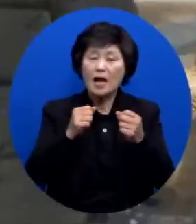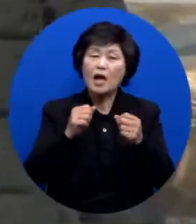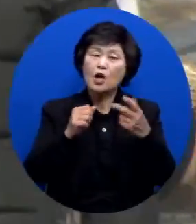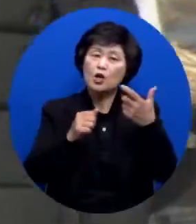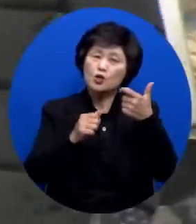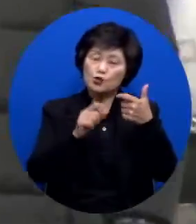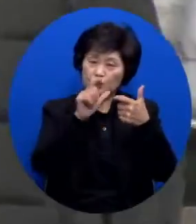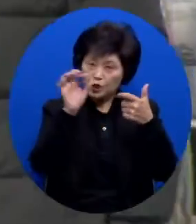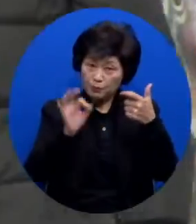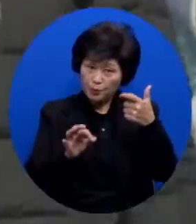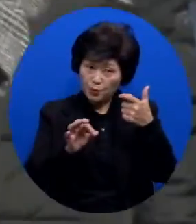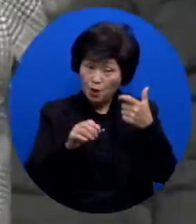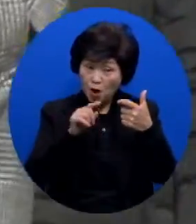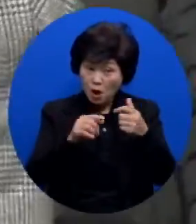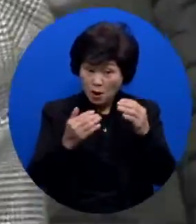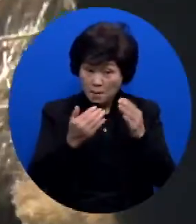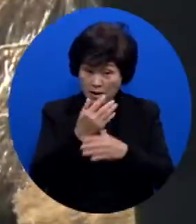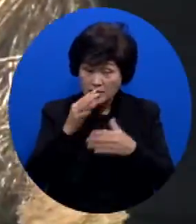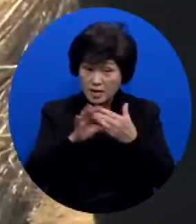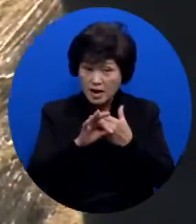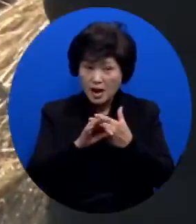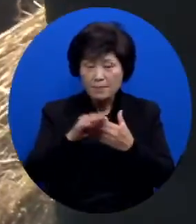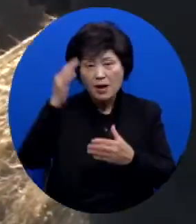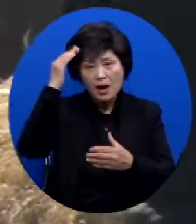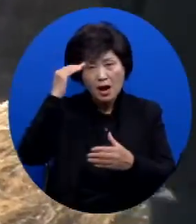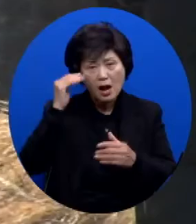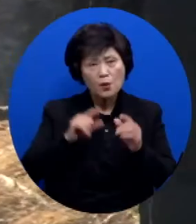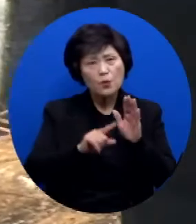기온이 평년과 비슷하거나 낮을 것이라는